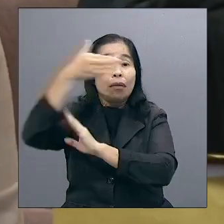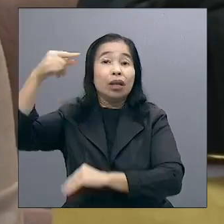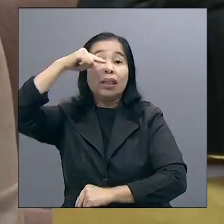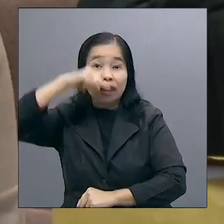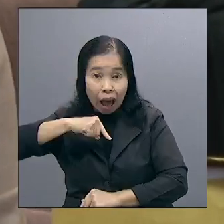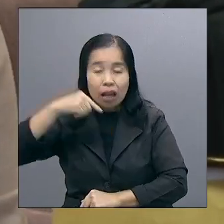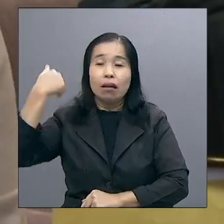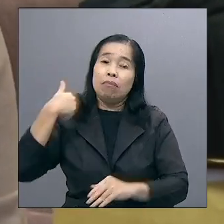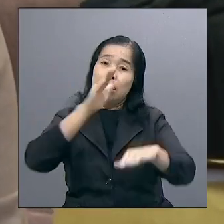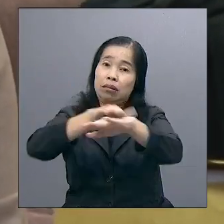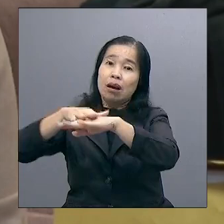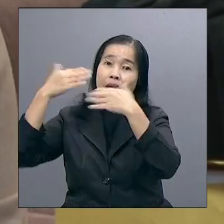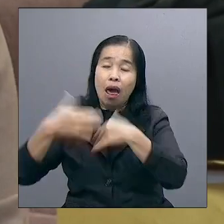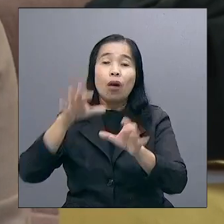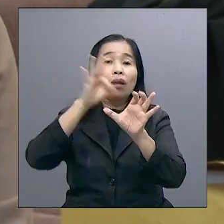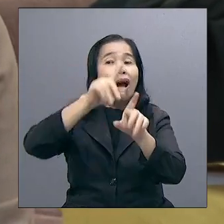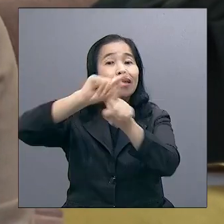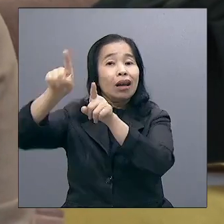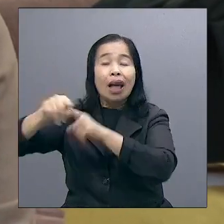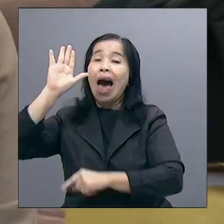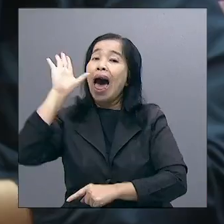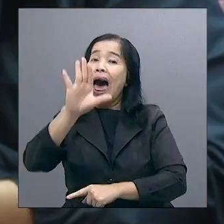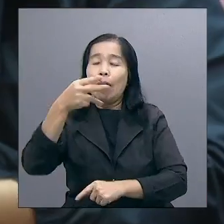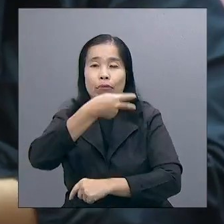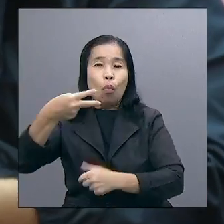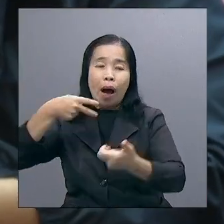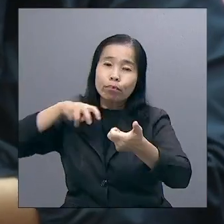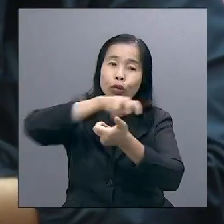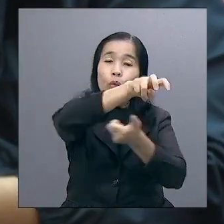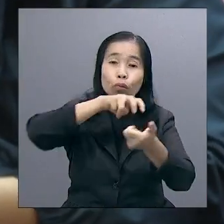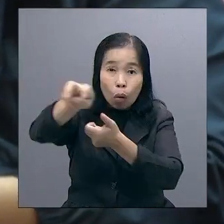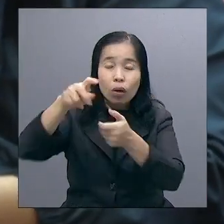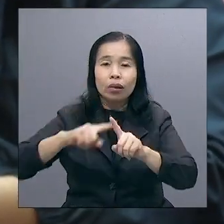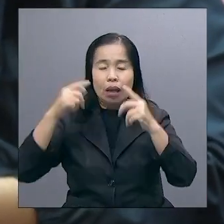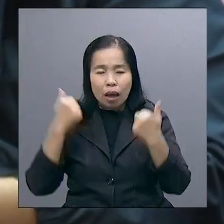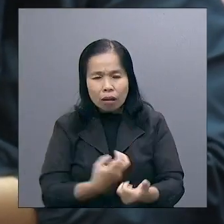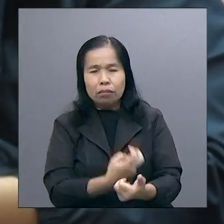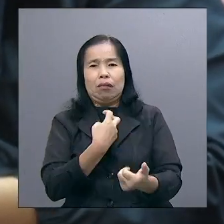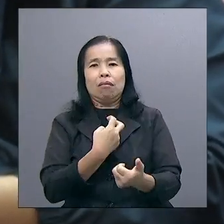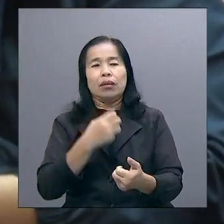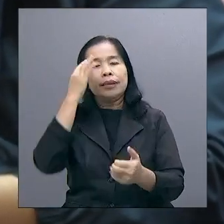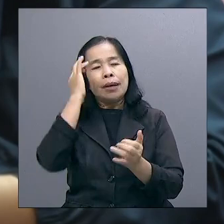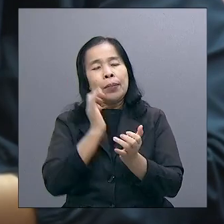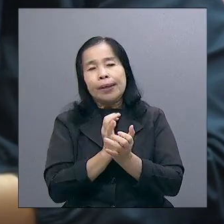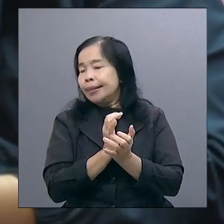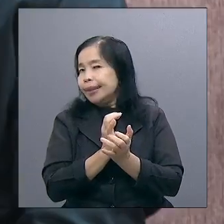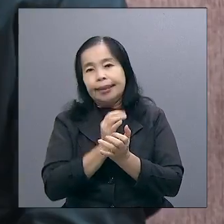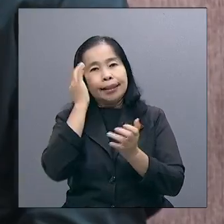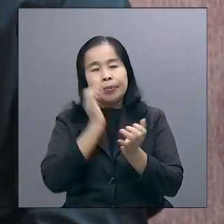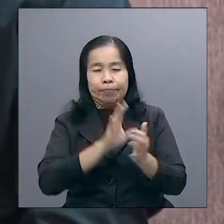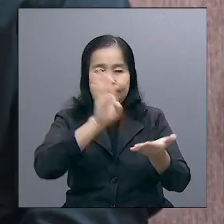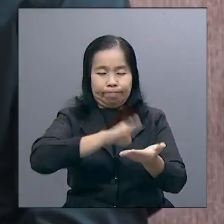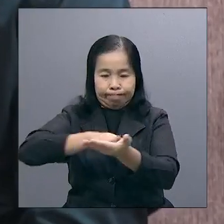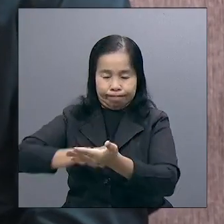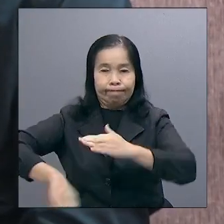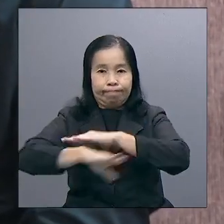หรือวาข้อความใหกับลูกค้าเพื่ทจะป้องกันมชาชีพแต่เมื่อเกิดเหดักลาวขึ้นตำรวจไมได้น่งนอนใจนะคะตอนนี้มีการ